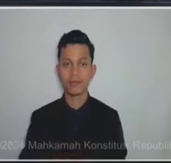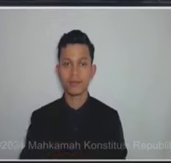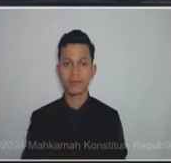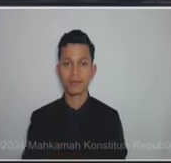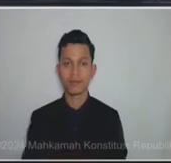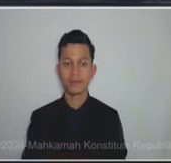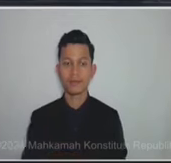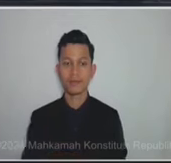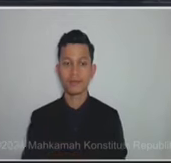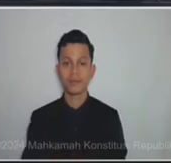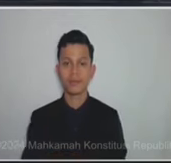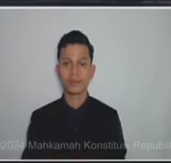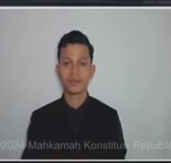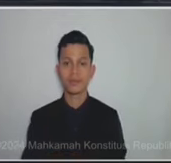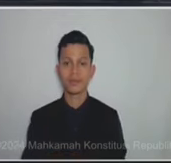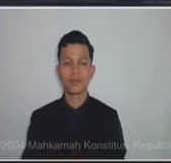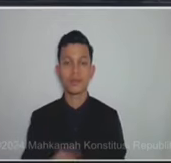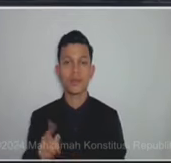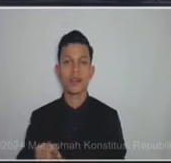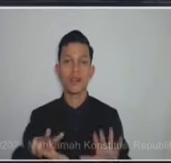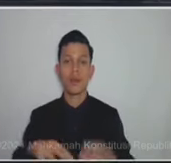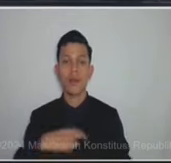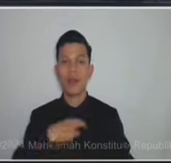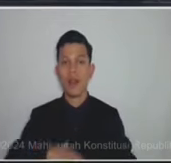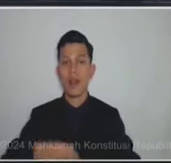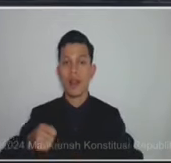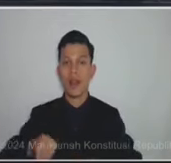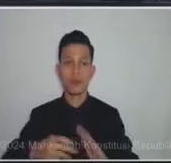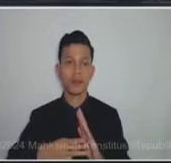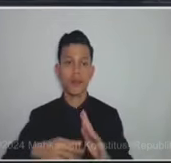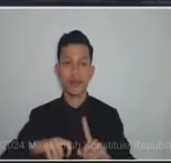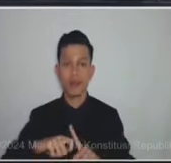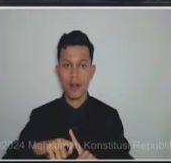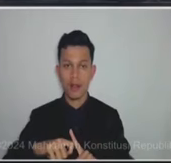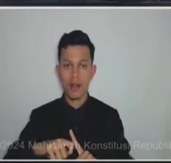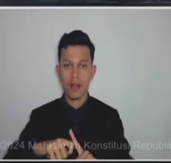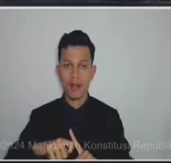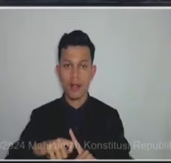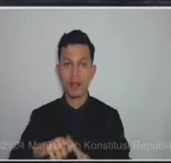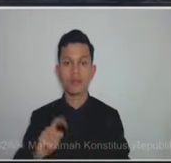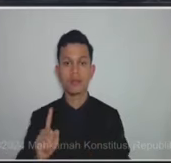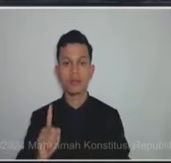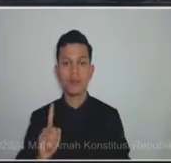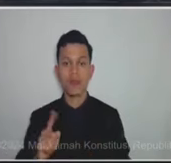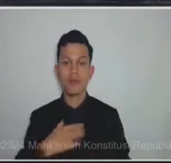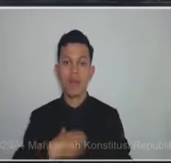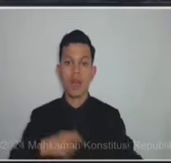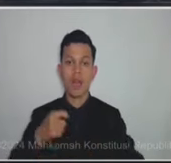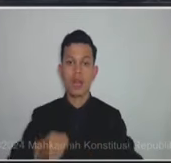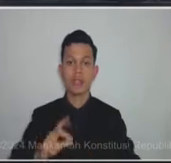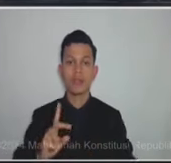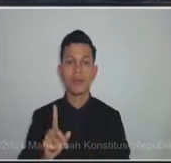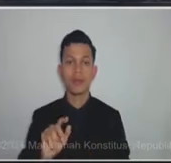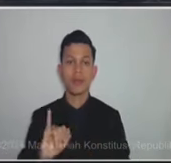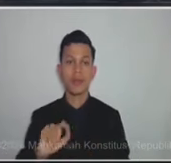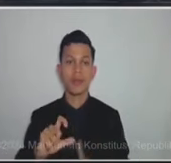Barat oleh 8 hakim konstitusi karena tidak dihadiri oleh hakim konstitusi Ridwan